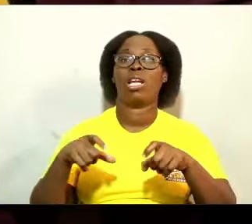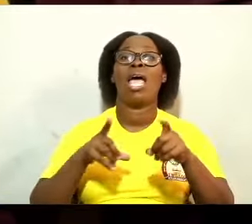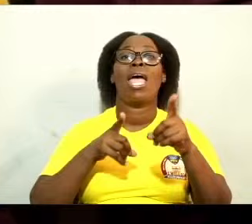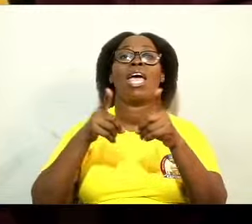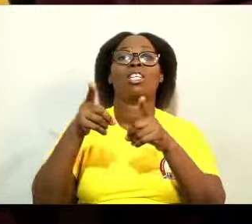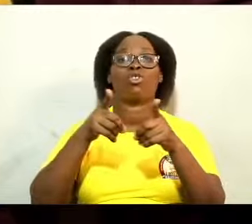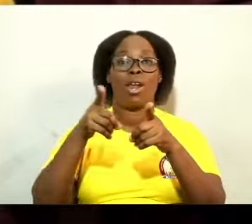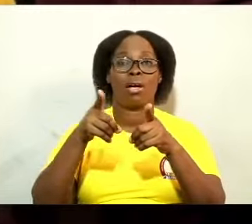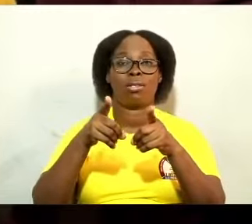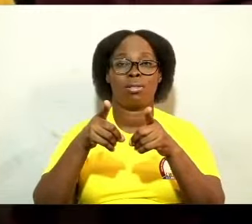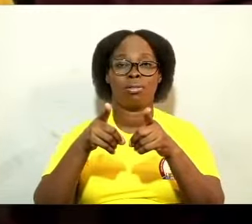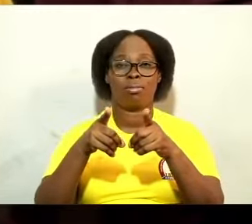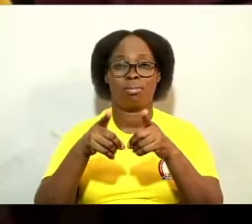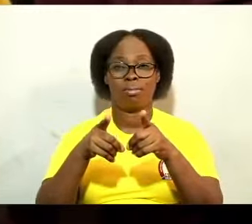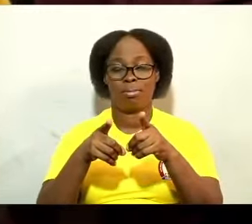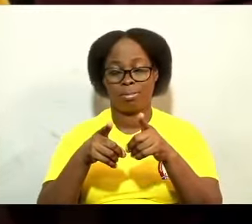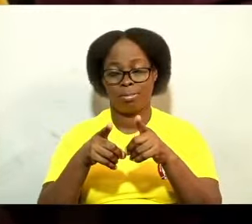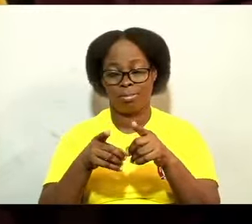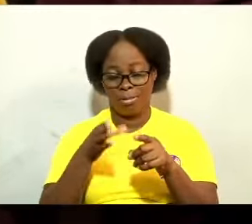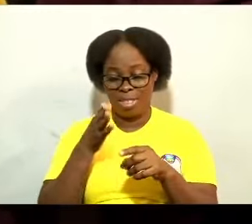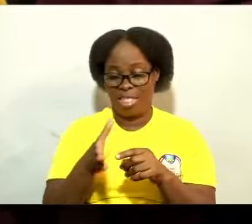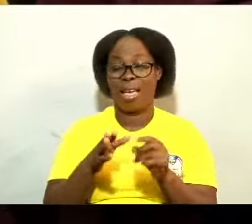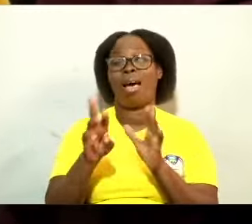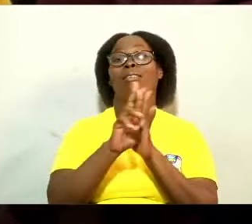kutoka ubao wa kwanza,